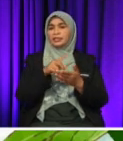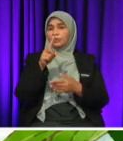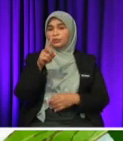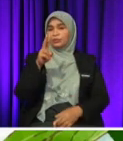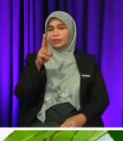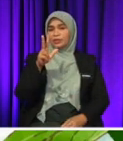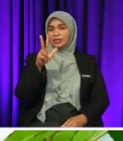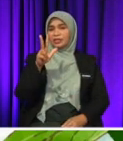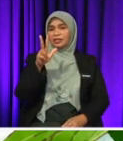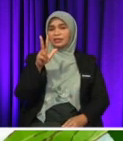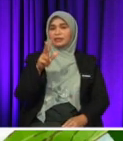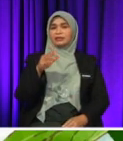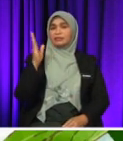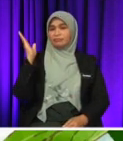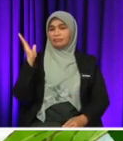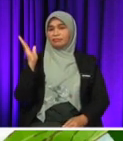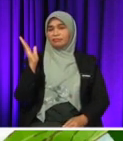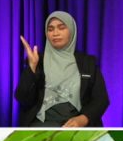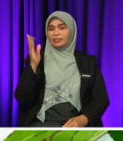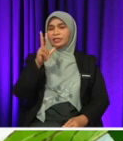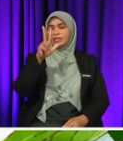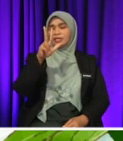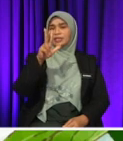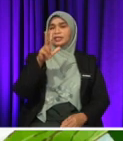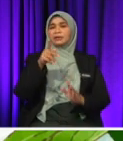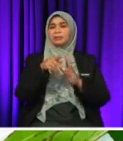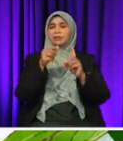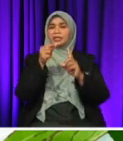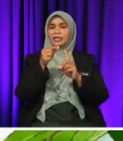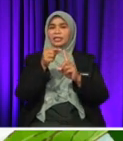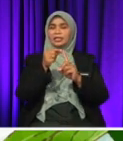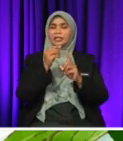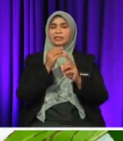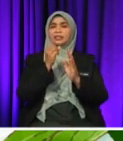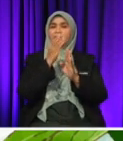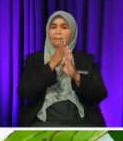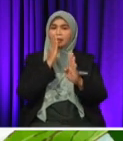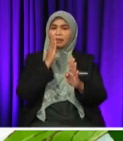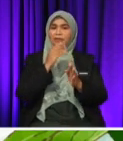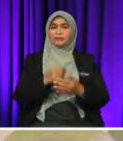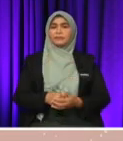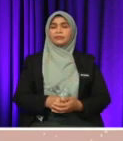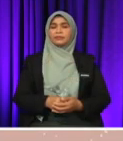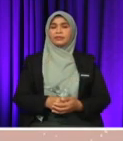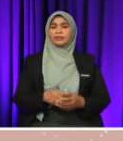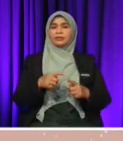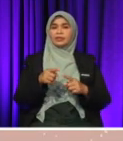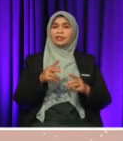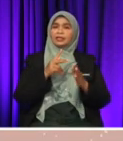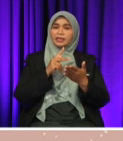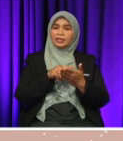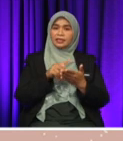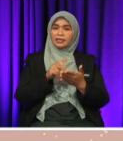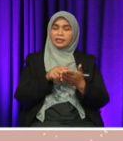tiga ini adalah 3 patah perkataan sebaris bila kita tidak pertama kali